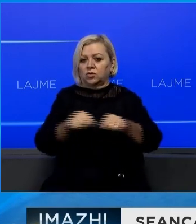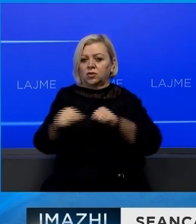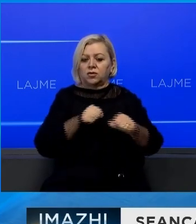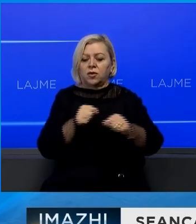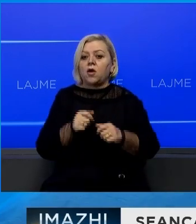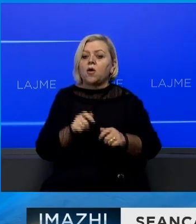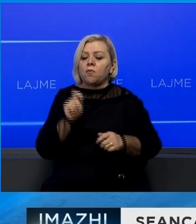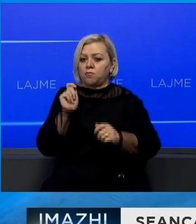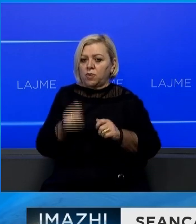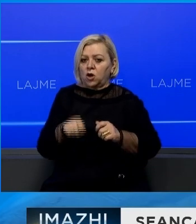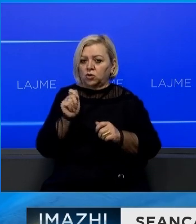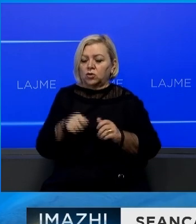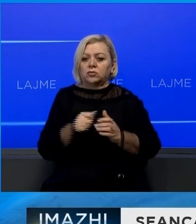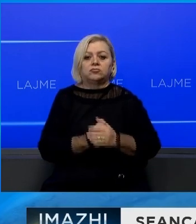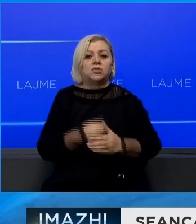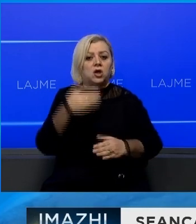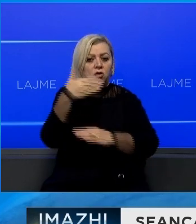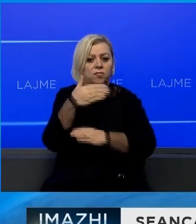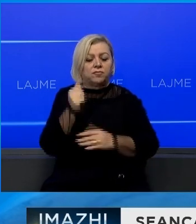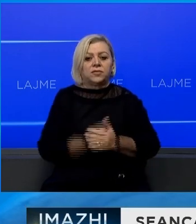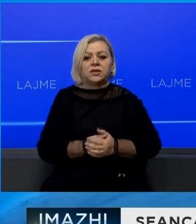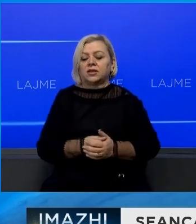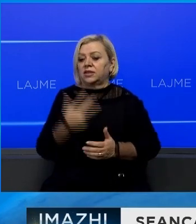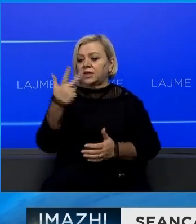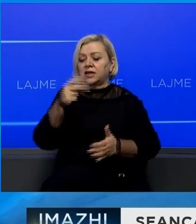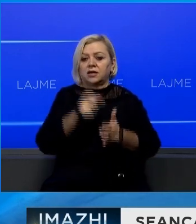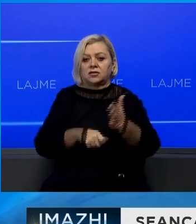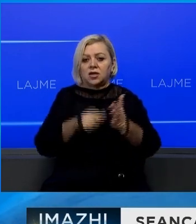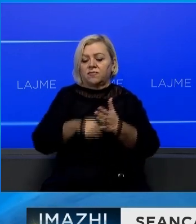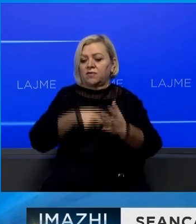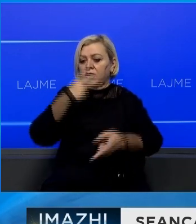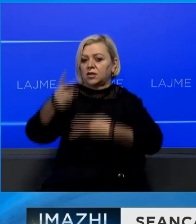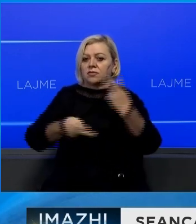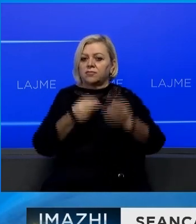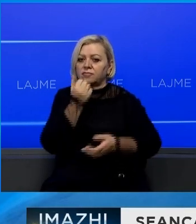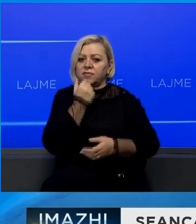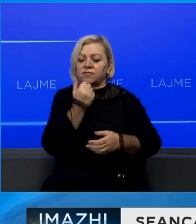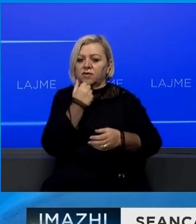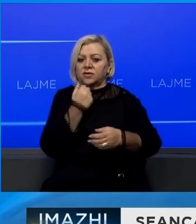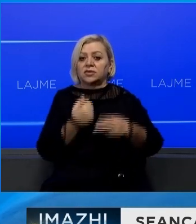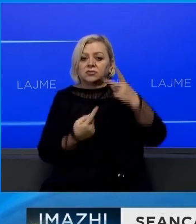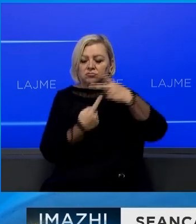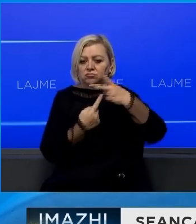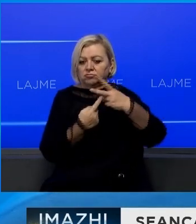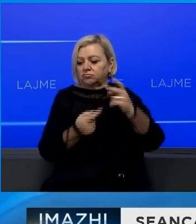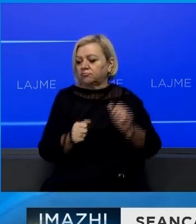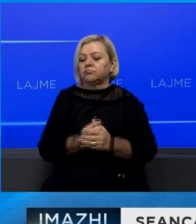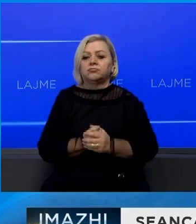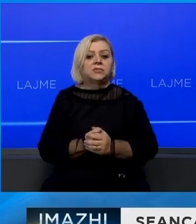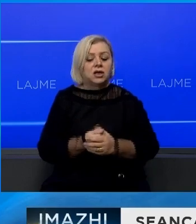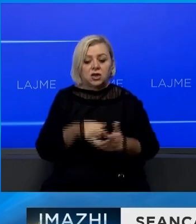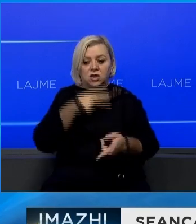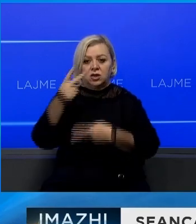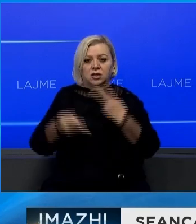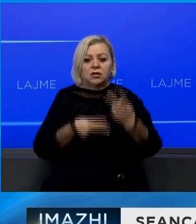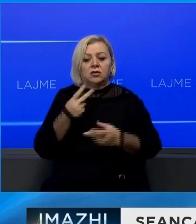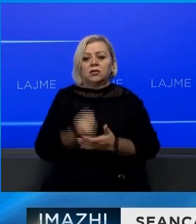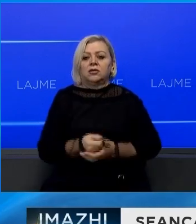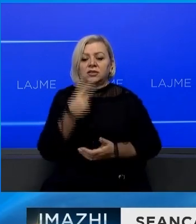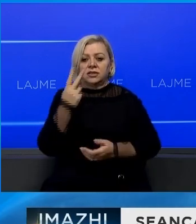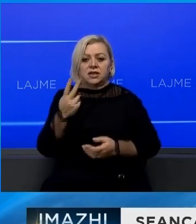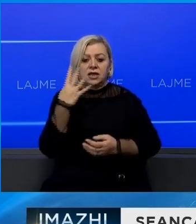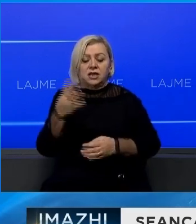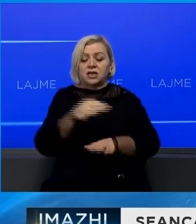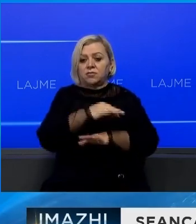të ndërmarrjes KOST, si dhe zgjedhja e 3 antarëve të Komisionit të Pavarur të Mediave. Ndërkohë do të jenë në shqyrtim 24 projekt